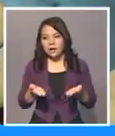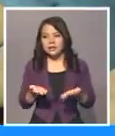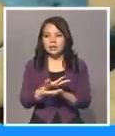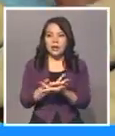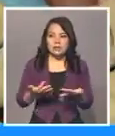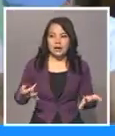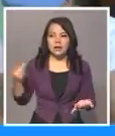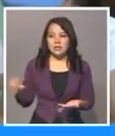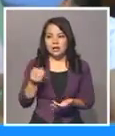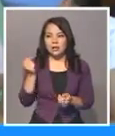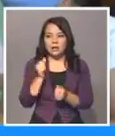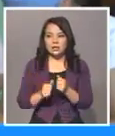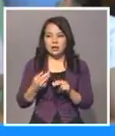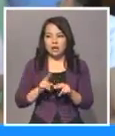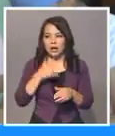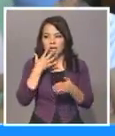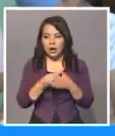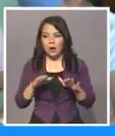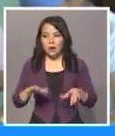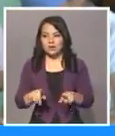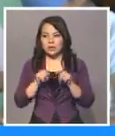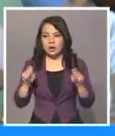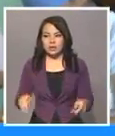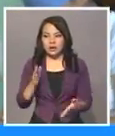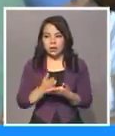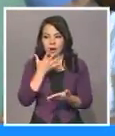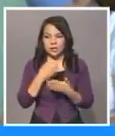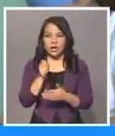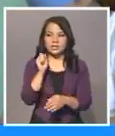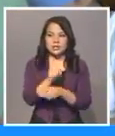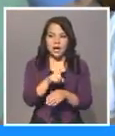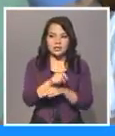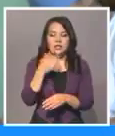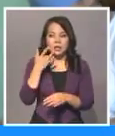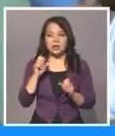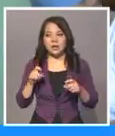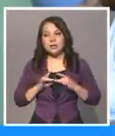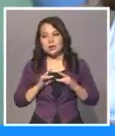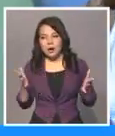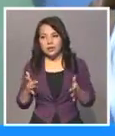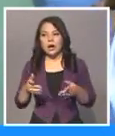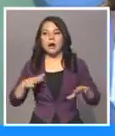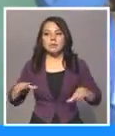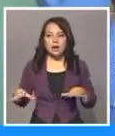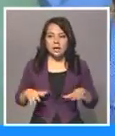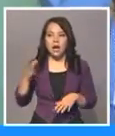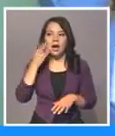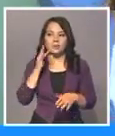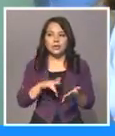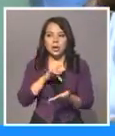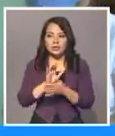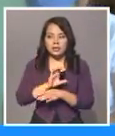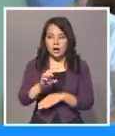өнімдеріміздің әрқайсысы өзінің орны бар. Заказ бенен алады, тойға алады, базарға шығарамыз, Алматыға барамыз,